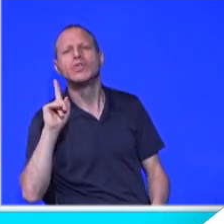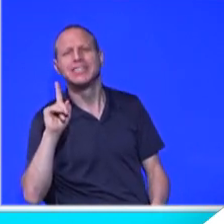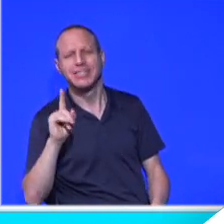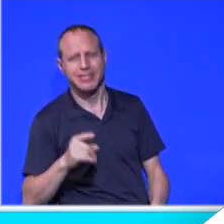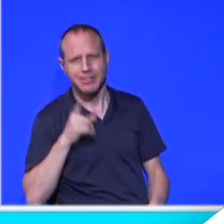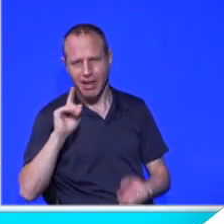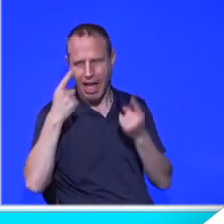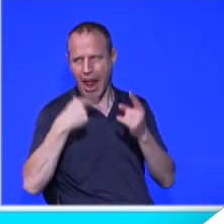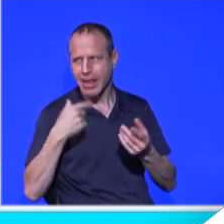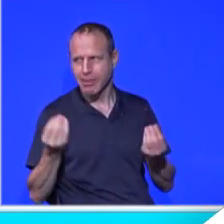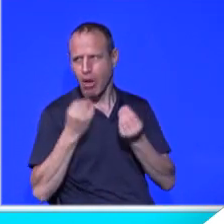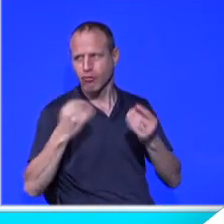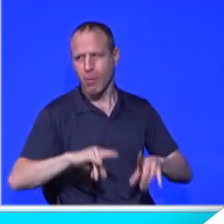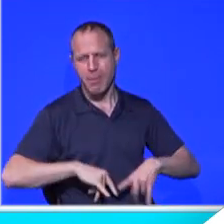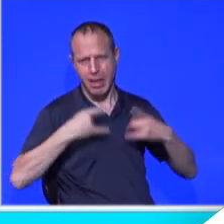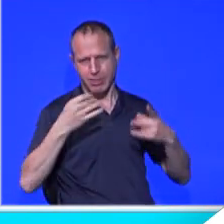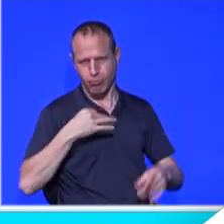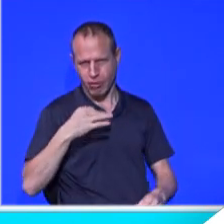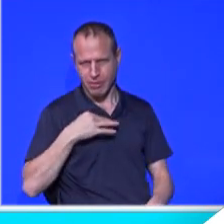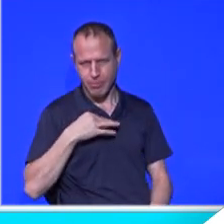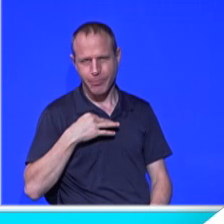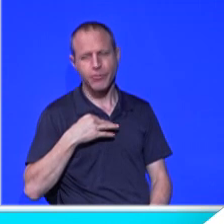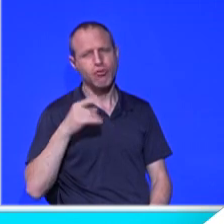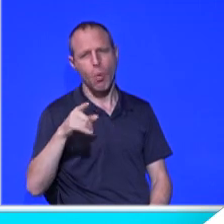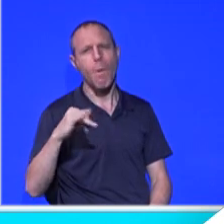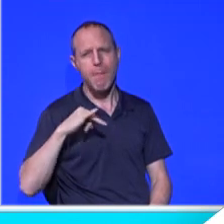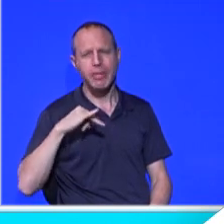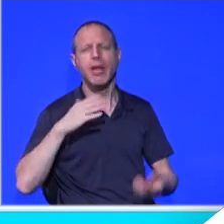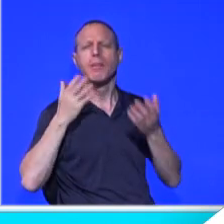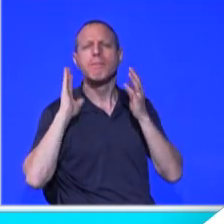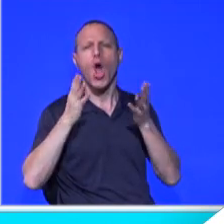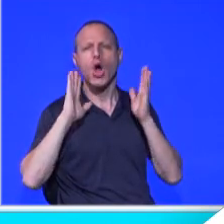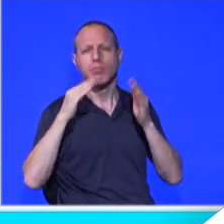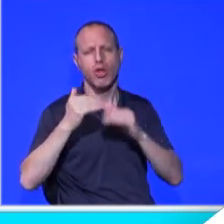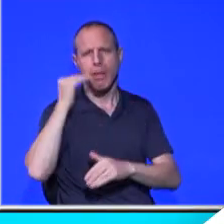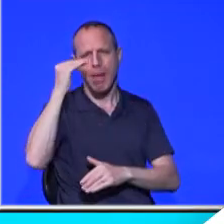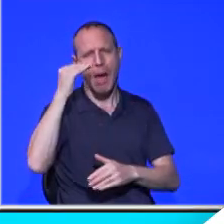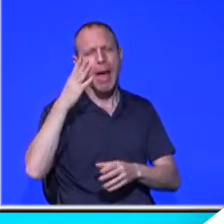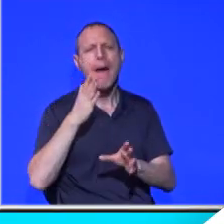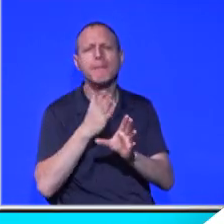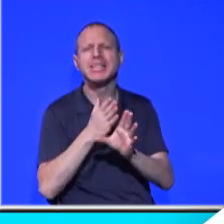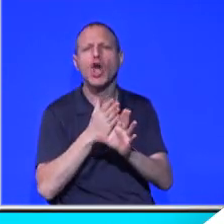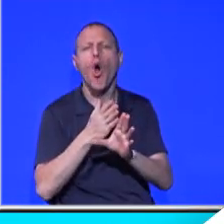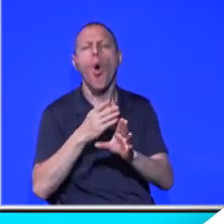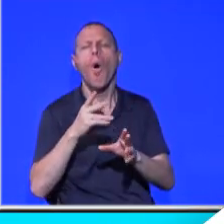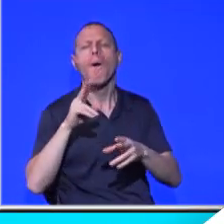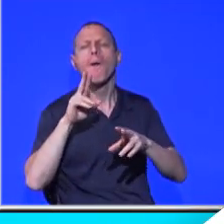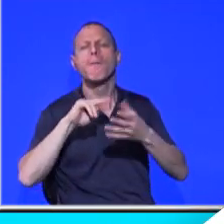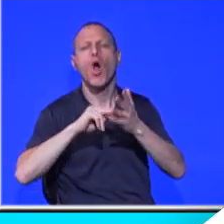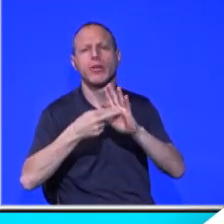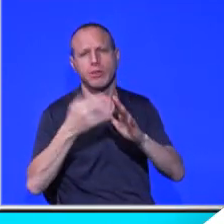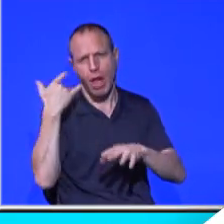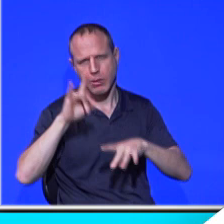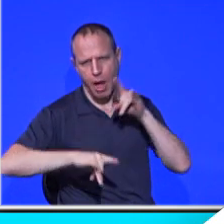קרה לי איזשהו משהו בחיים שלי, שהוא מעניין מאוד מאוד ברמה הפסיכופוליטית. הייתי